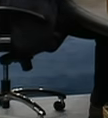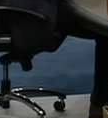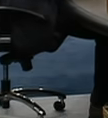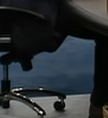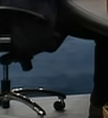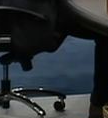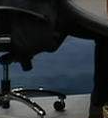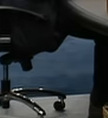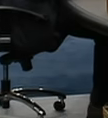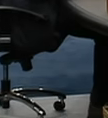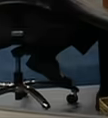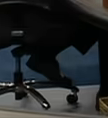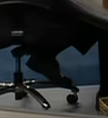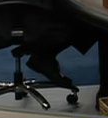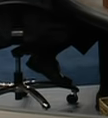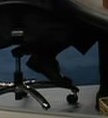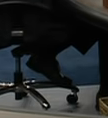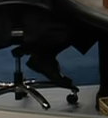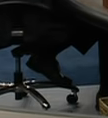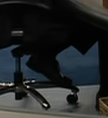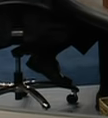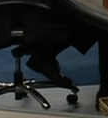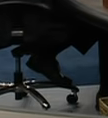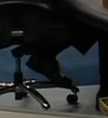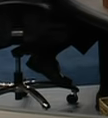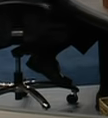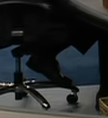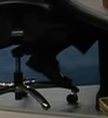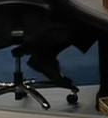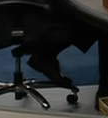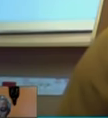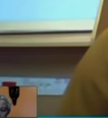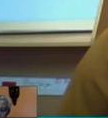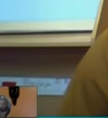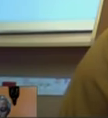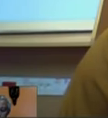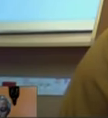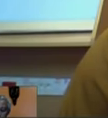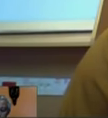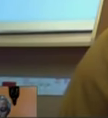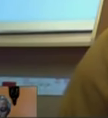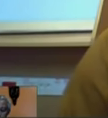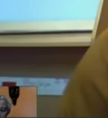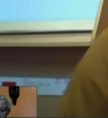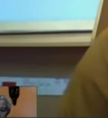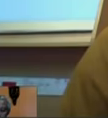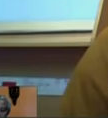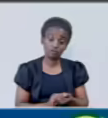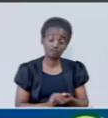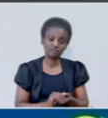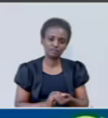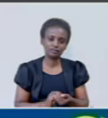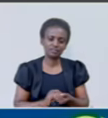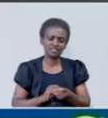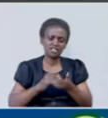COVID-19. Le chef de l'État a révélé que le secteur industriel pourra prendre le devant dans le processus de déconfinement.